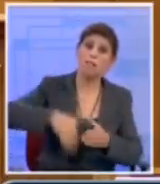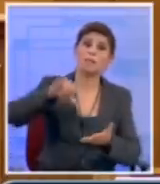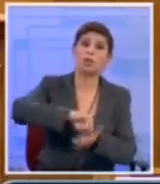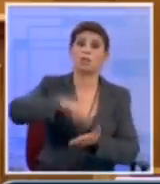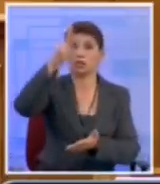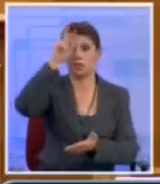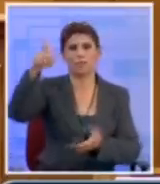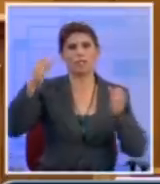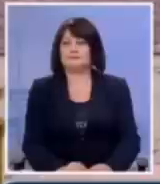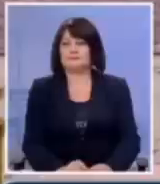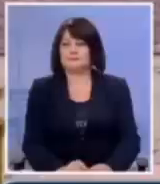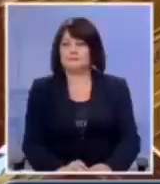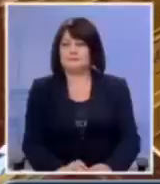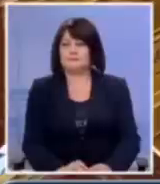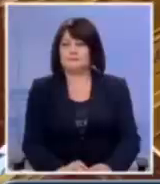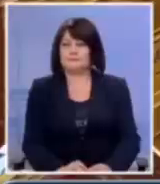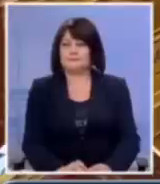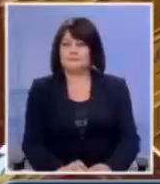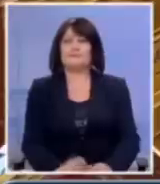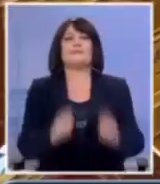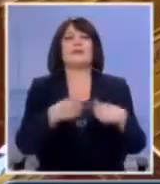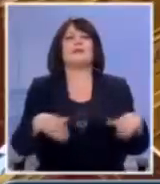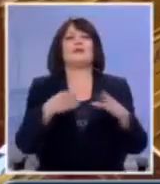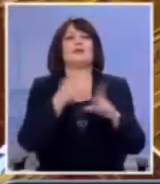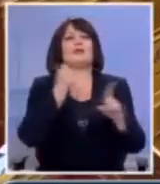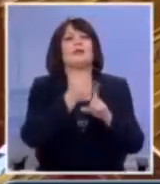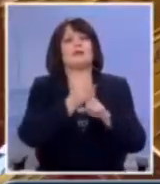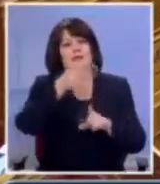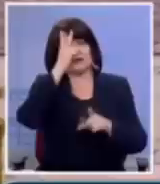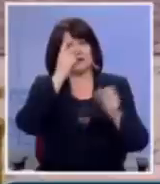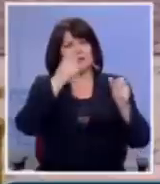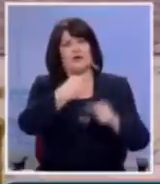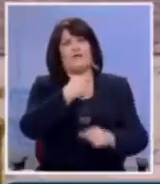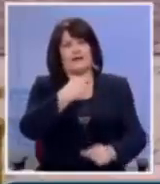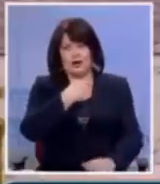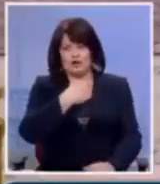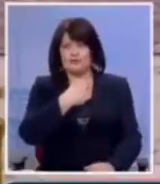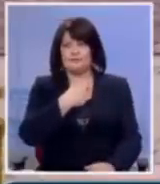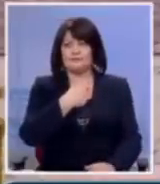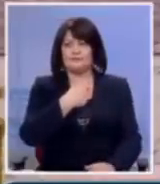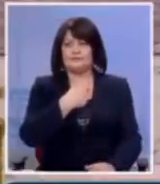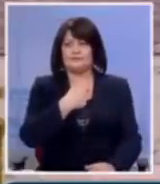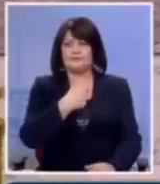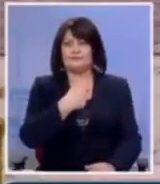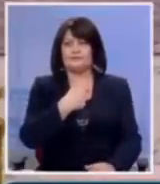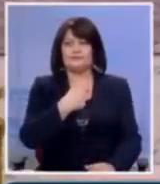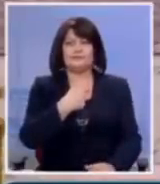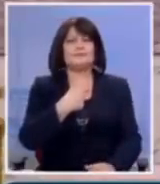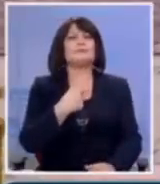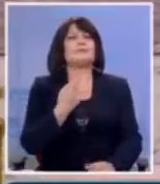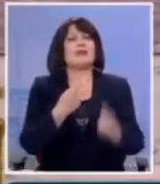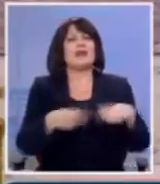είναι αυτή η θέση του ποταμιού στην επιτροπή για τη διεκδίκηση των γερμανικών οφειλών η